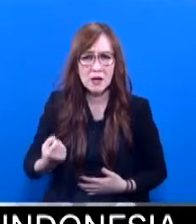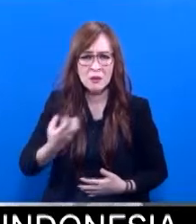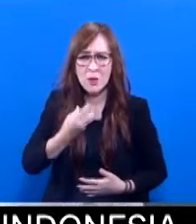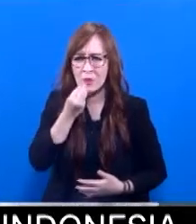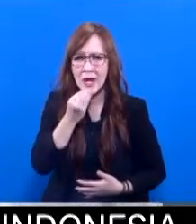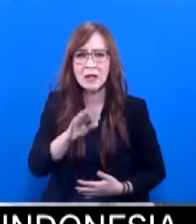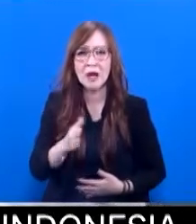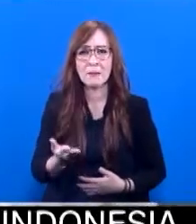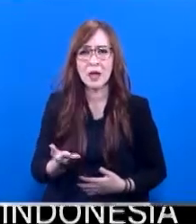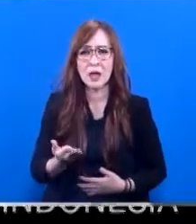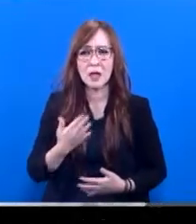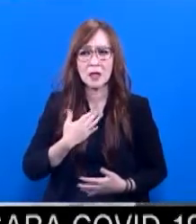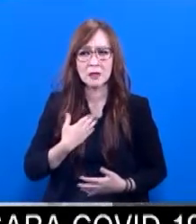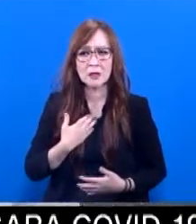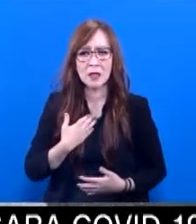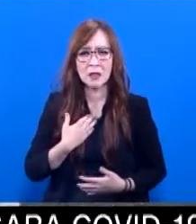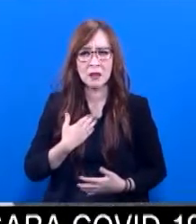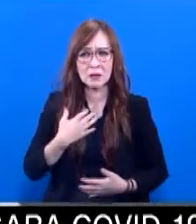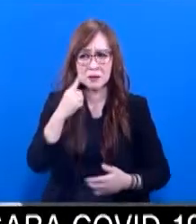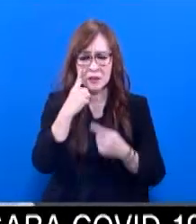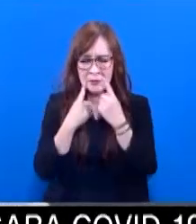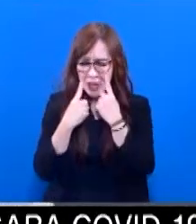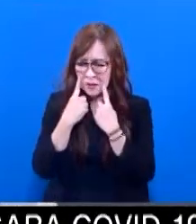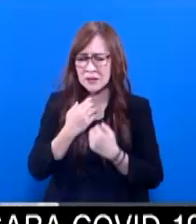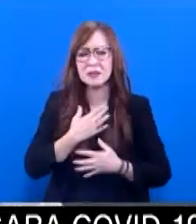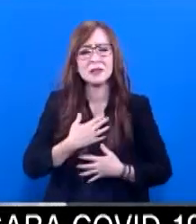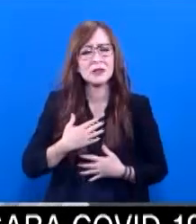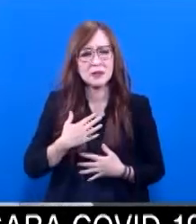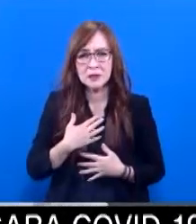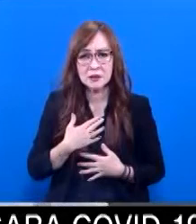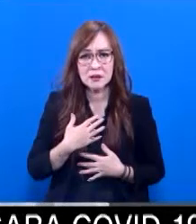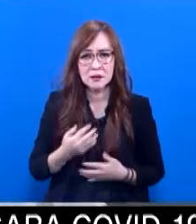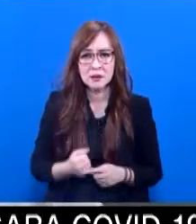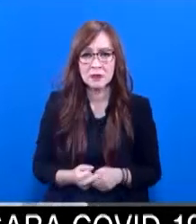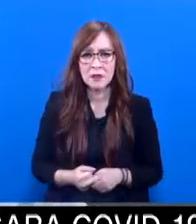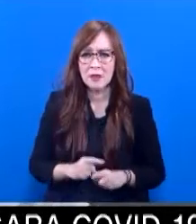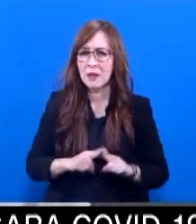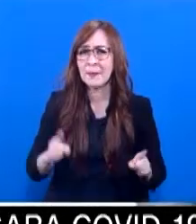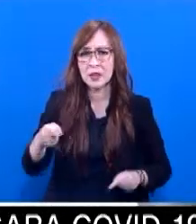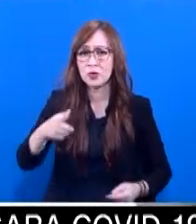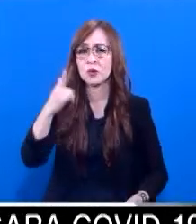Diberhentikan saya sampai nangis tadi malam juga. Tapi itu udah sanksi dari PO, keputusan dari PO ya? Iya.